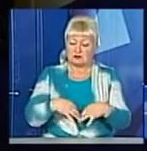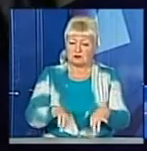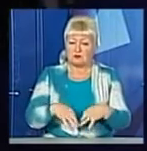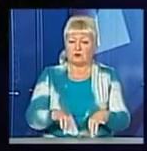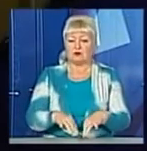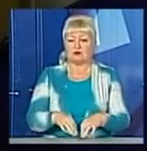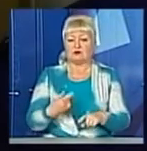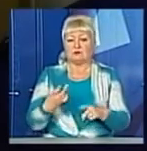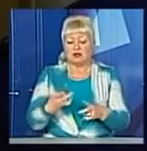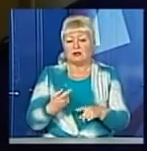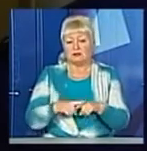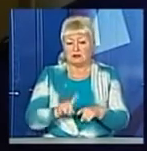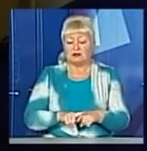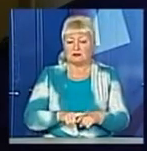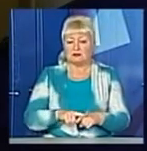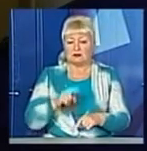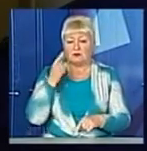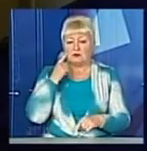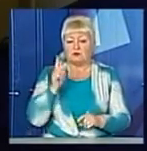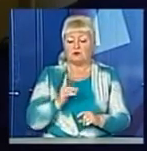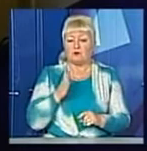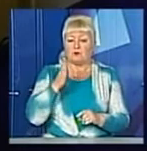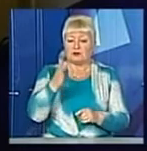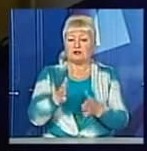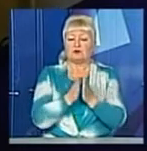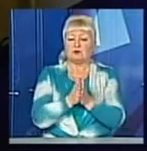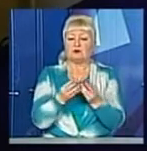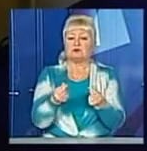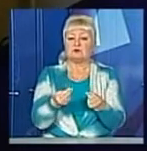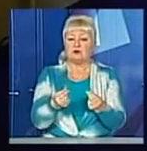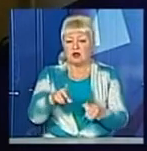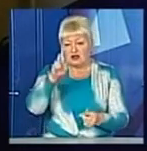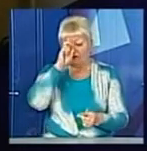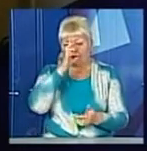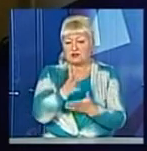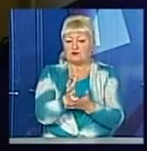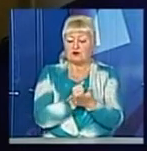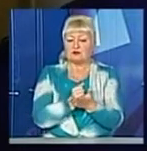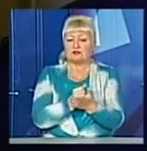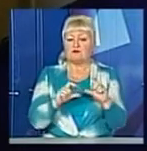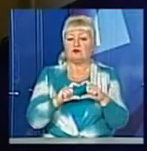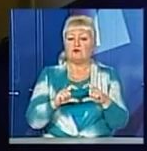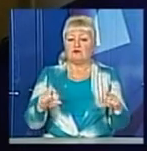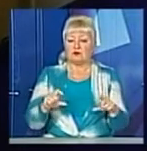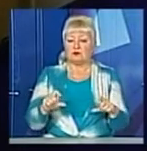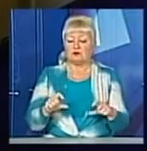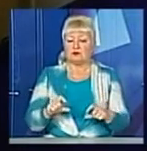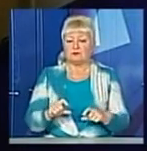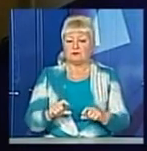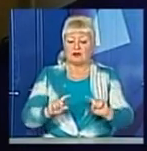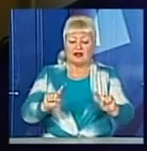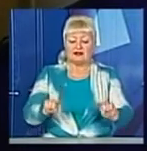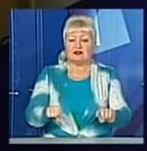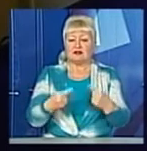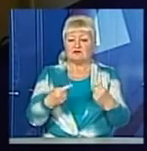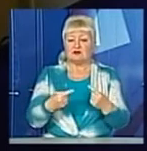мусимо перестрахуватися. В подальшому ми просимо кошти з Державного резервного фонду на